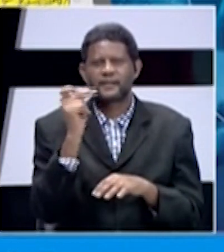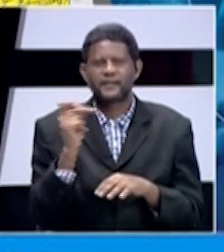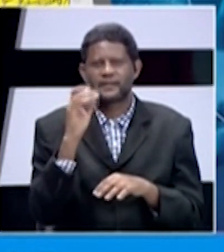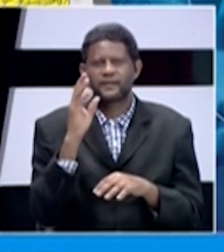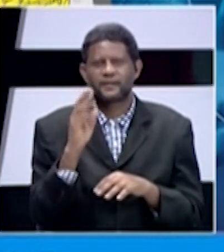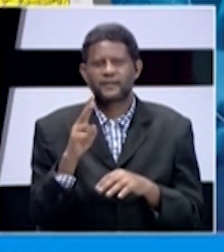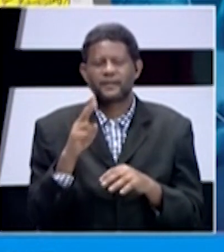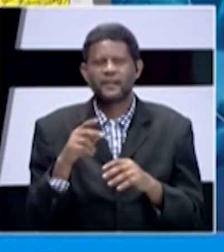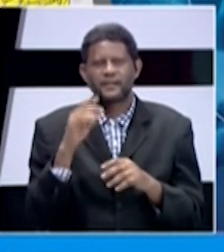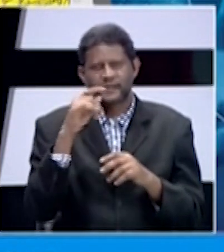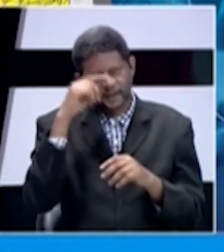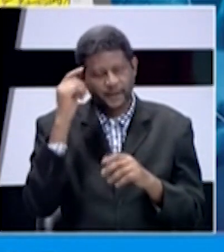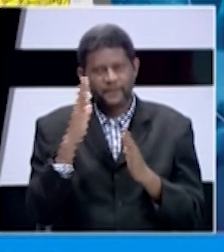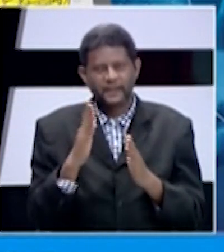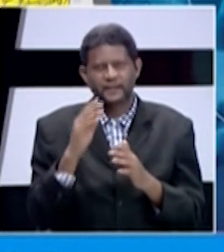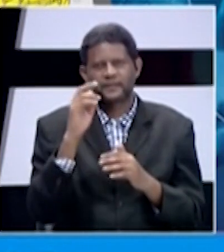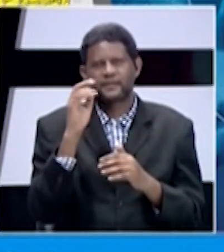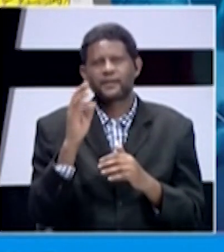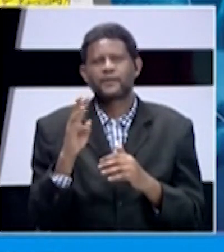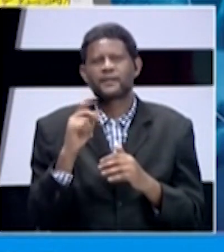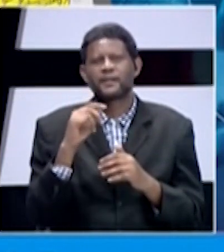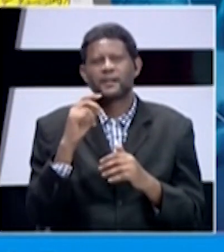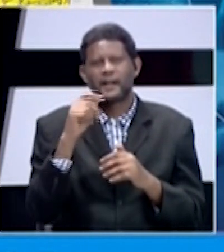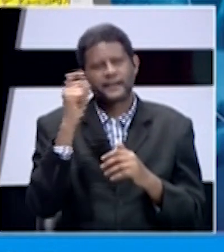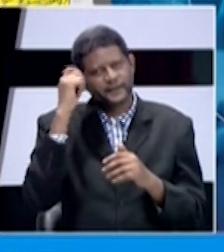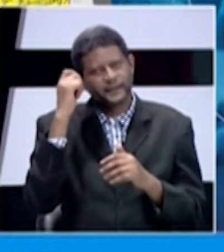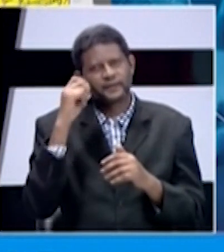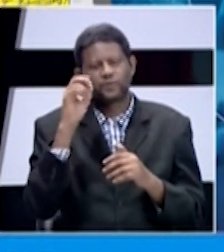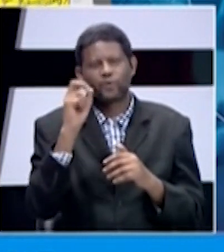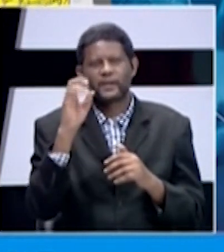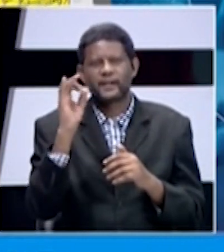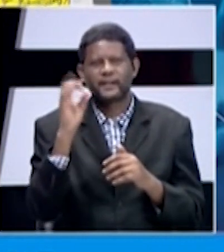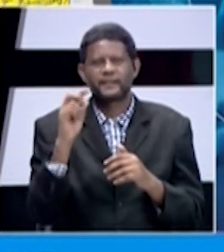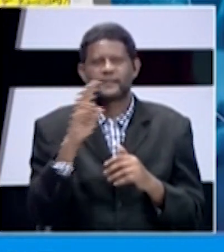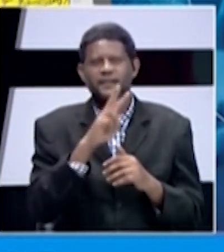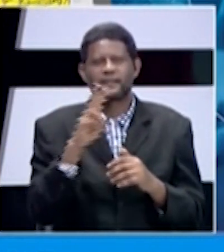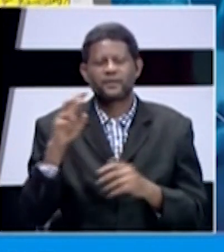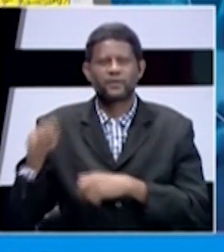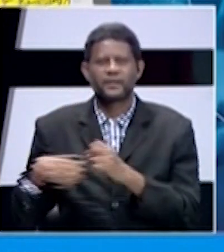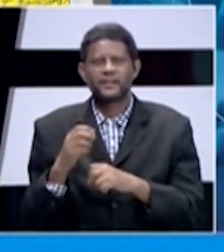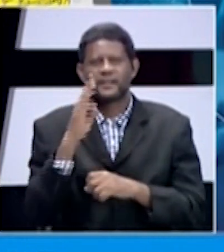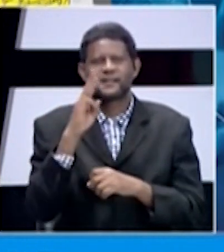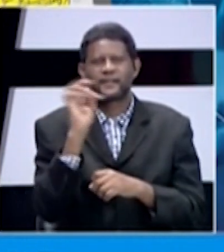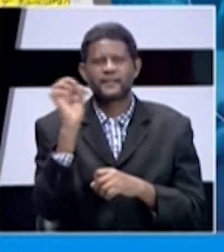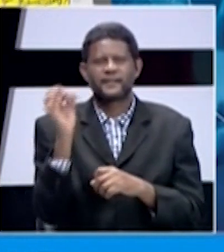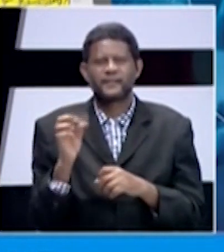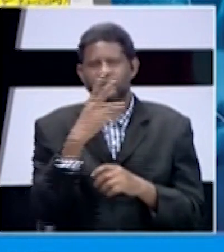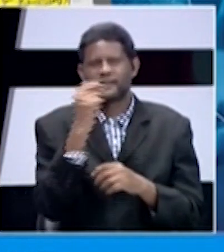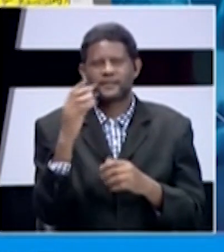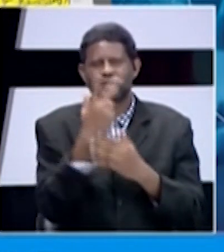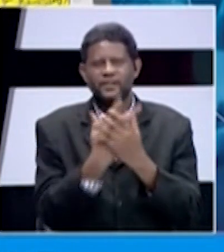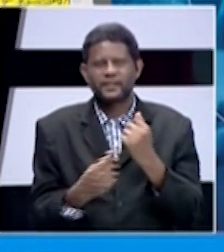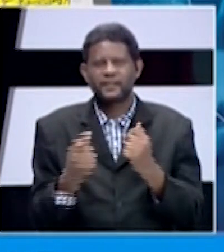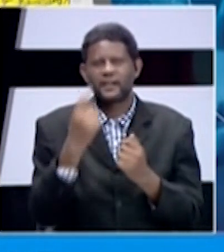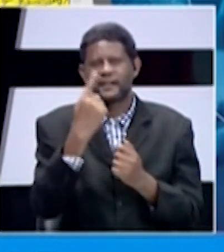ኣብ ጸለምቲ 3 ወገናት፣ ኣብ ዓዲግራትን ወልቃይትን 2 ወገናት፣ ኣብ ሰቲት ሑመራን ሽረን ድማ